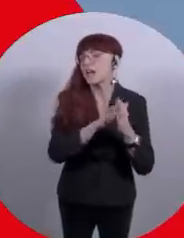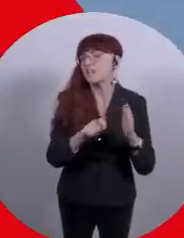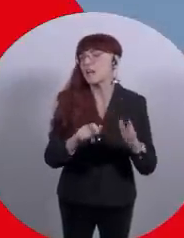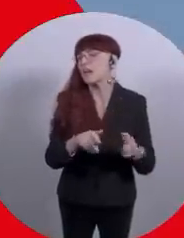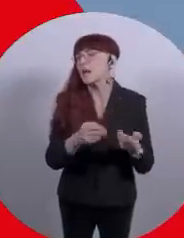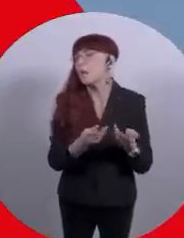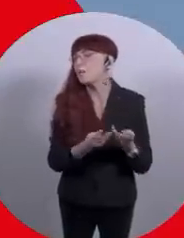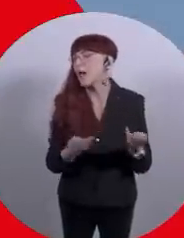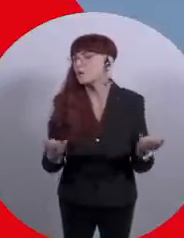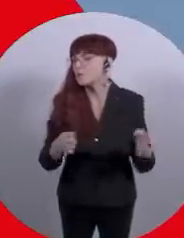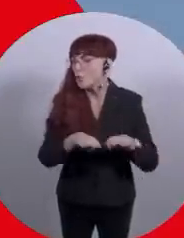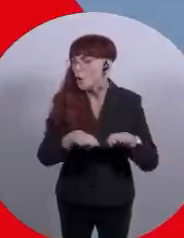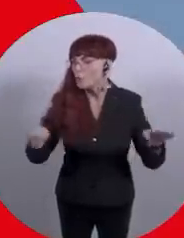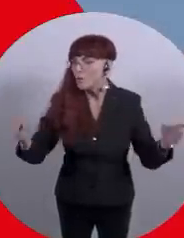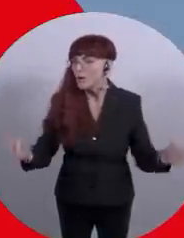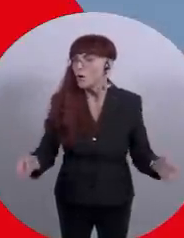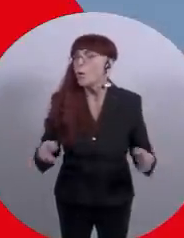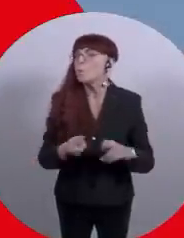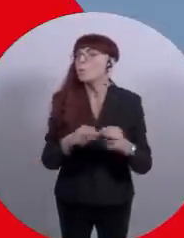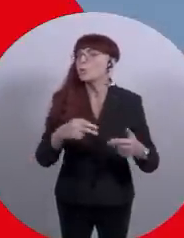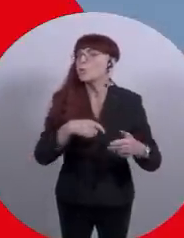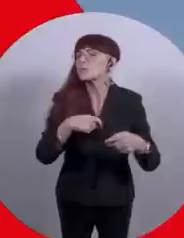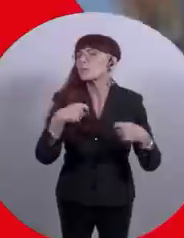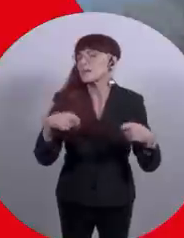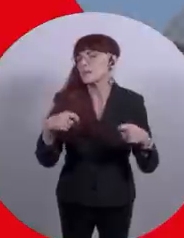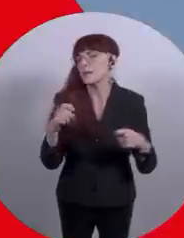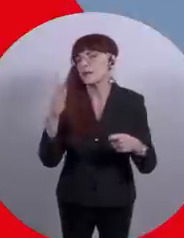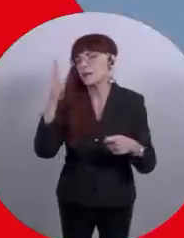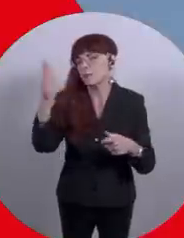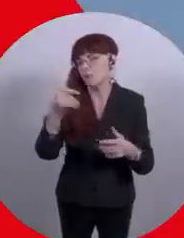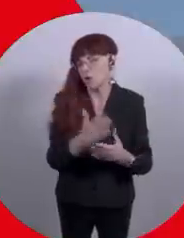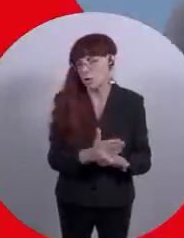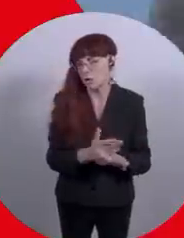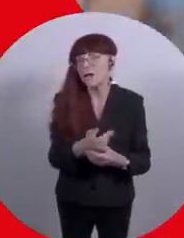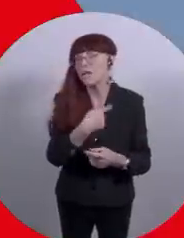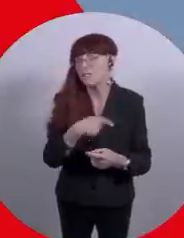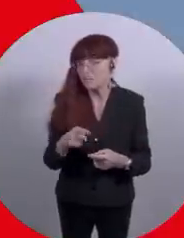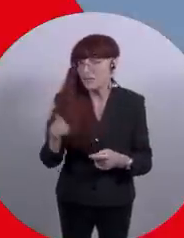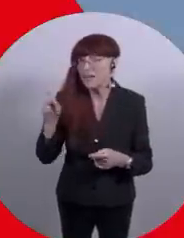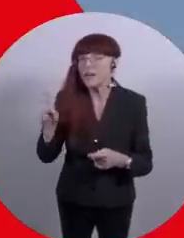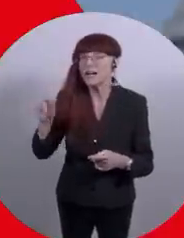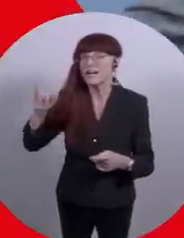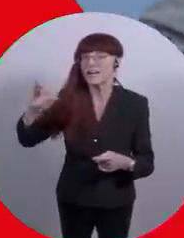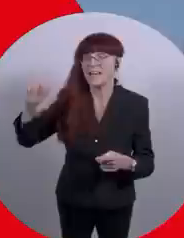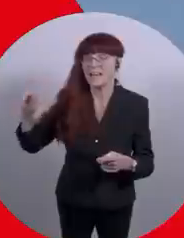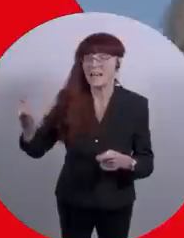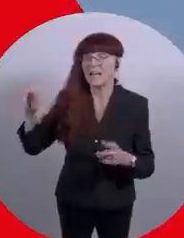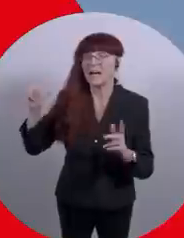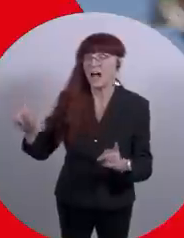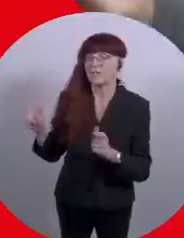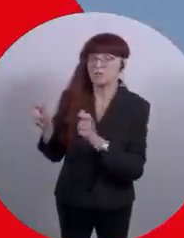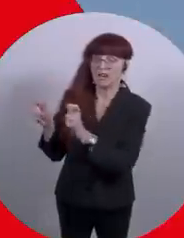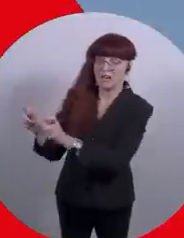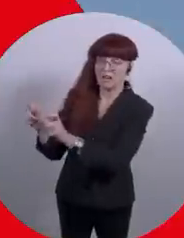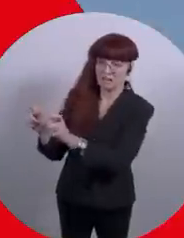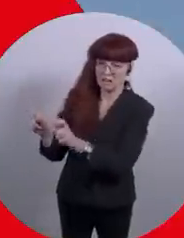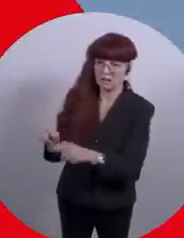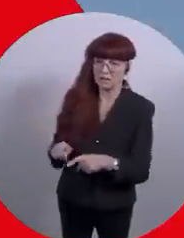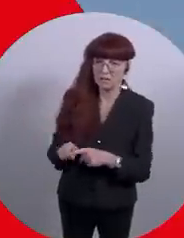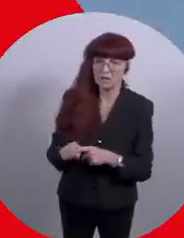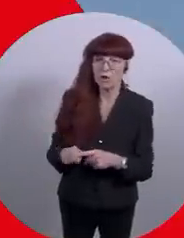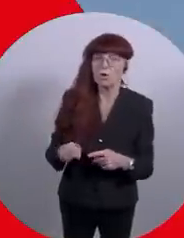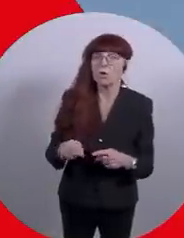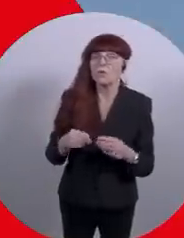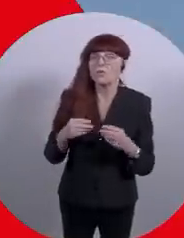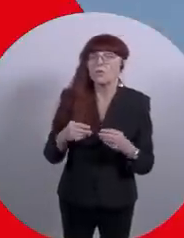Kickl verhindern wenn wir das gemeinsam tun ich wünsche es mit Euch beiden zu machen gratuliere heute schon weiß nicht wer sicher wird